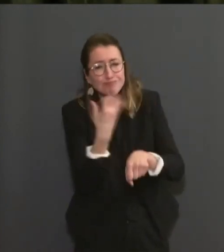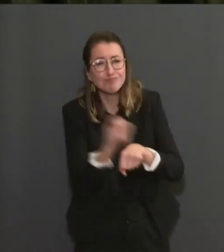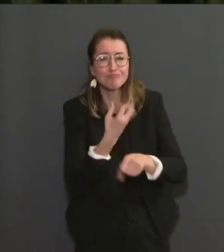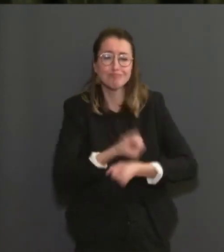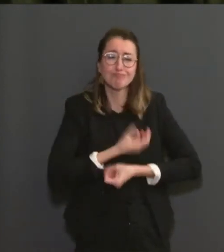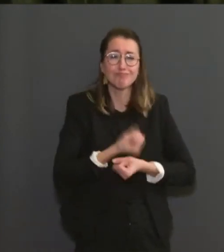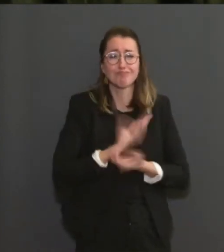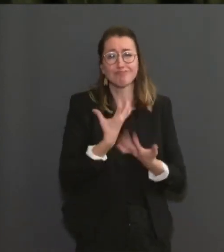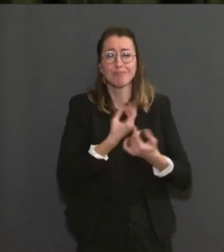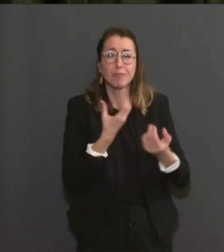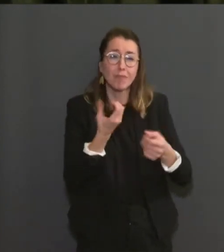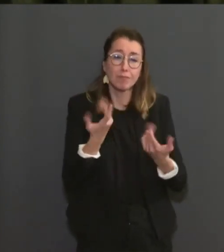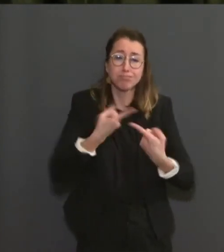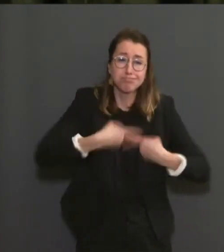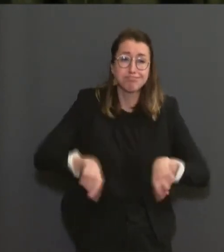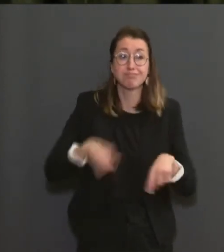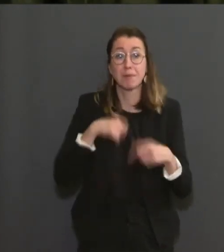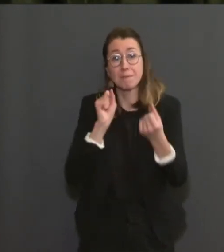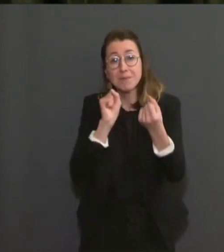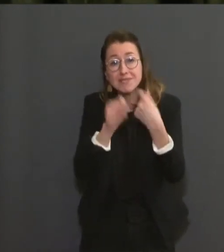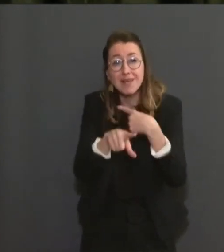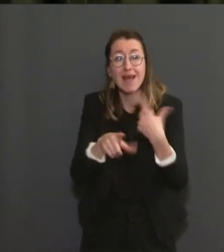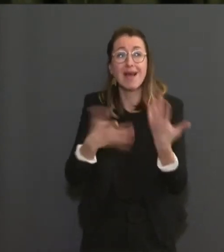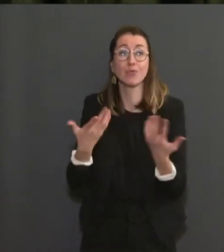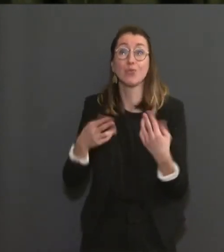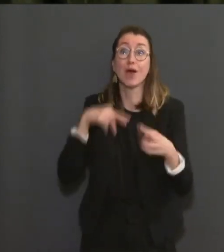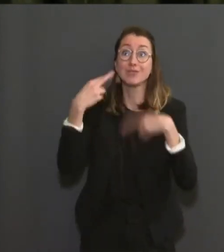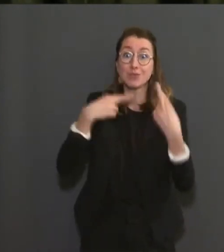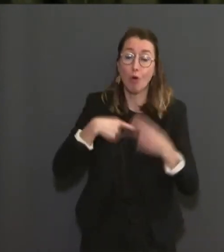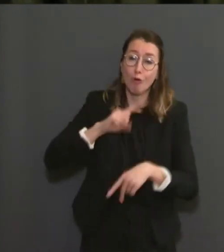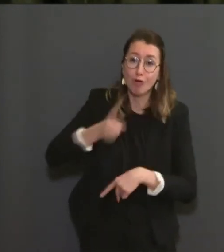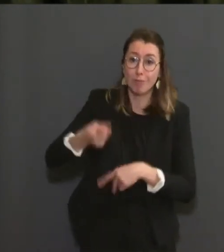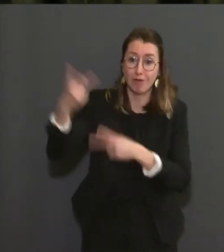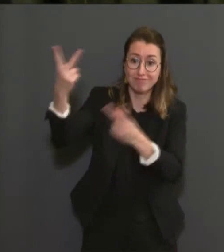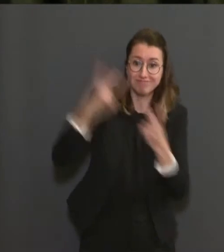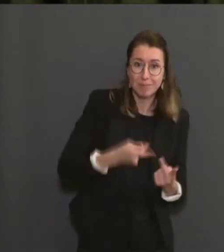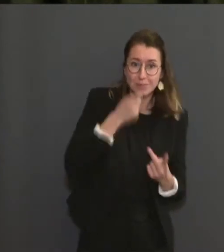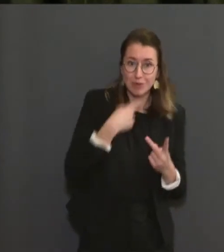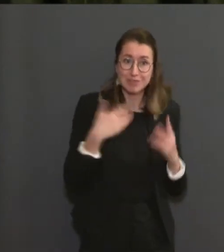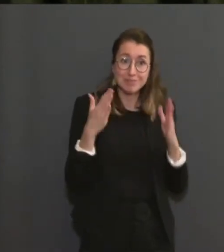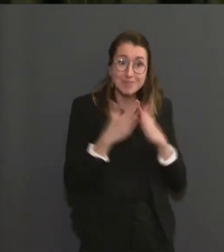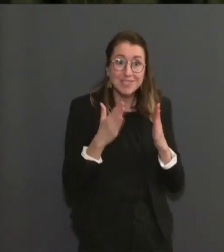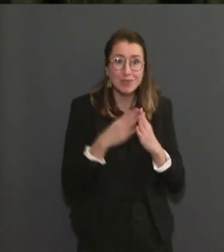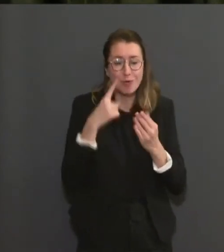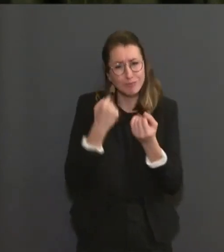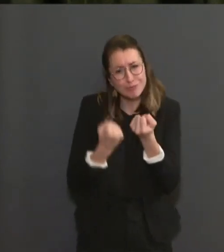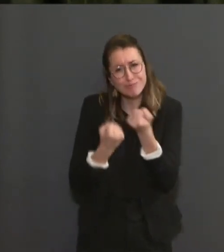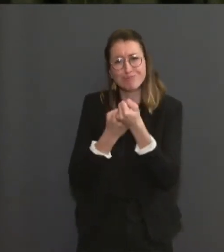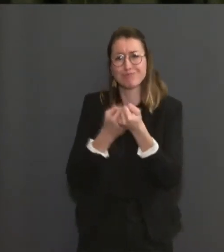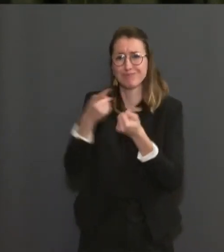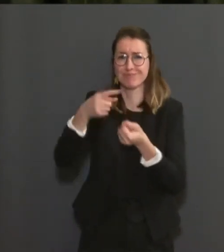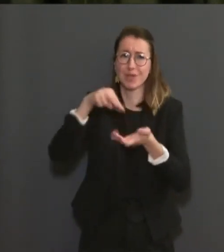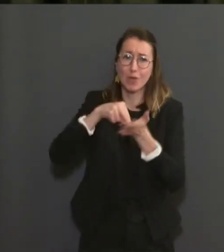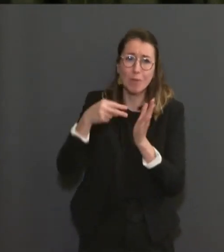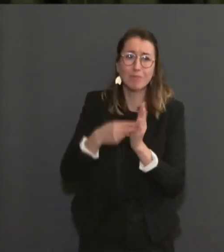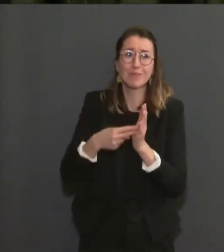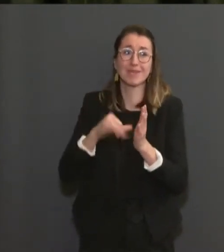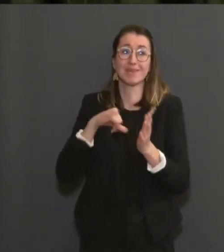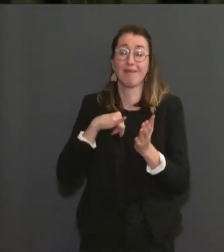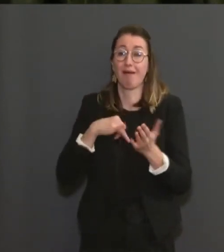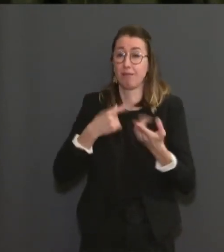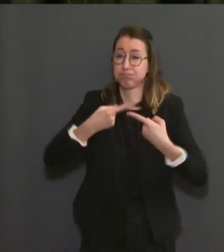commander auprès d'un restaurant ou d'un commerce de sa ville. Ce sont des petits gestes, mais qui signifient